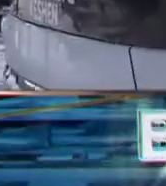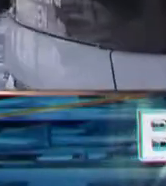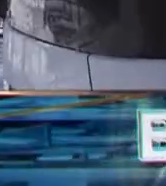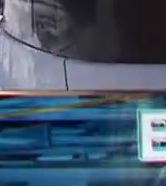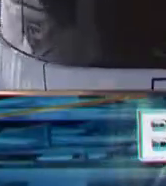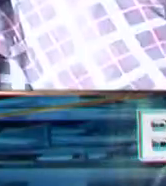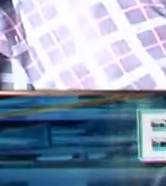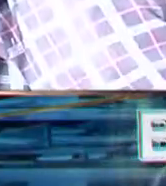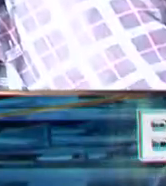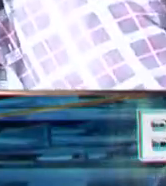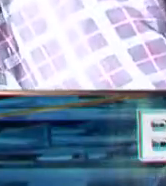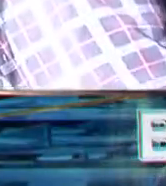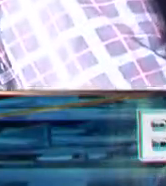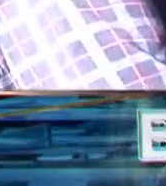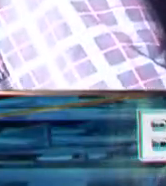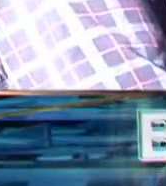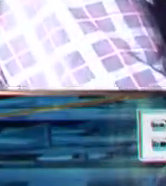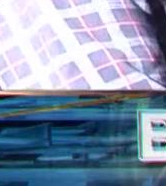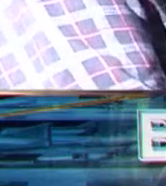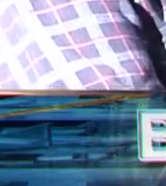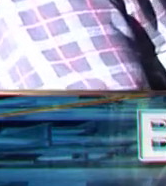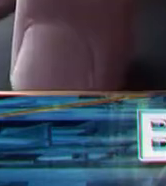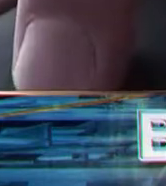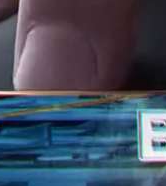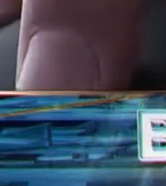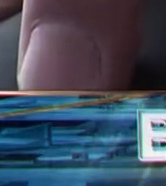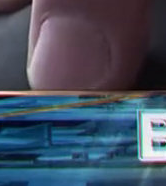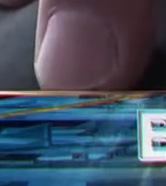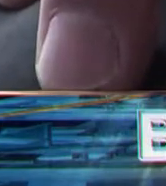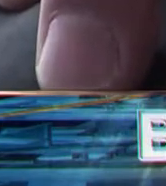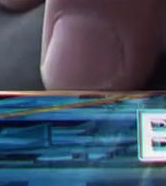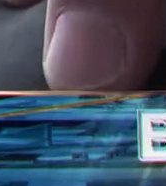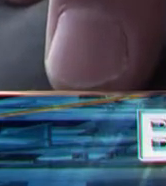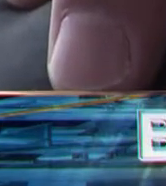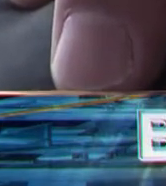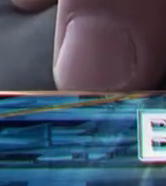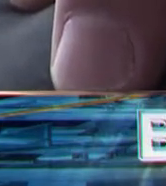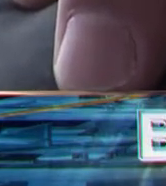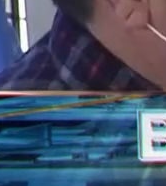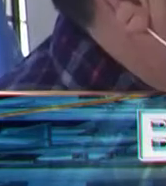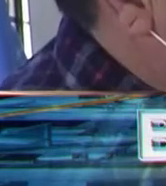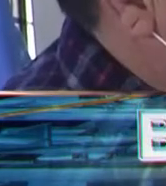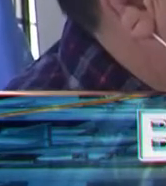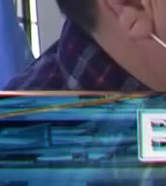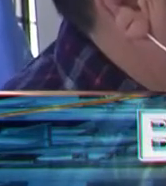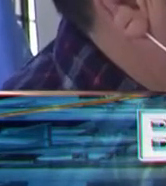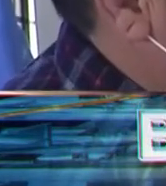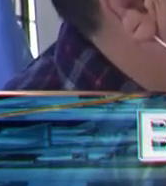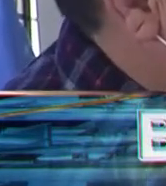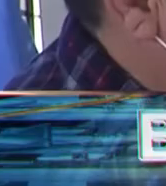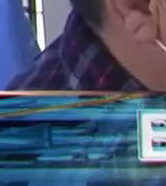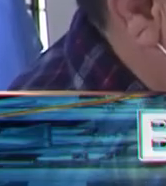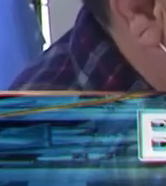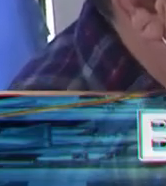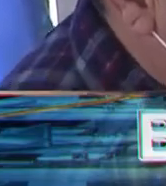Жылжымалы диагностикалық кешен керуенге шықты. Жуырда қолданысқа берілген 12 медкөлік Шалғайдағы тұрғындарға қызмет көрсете